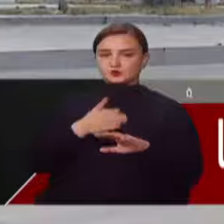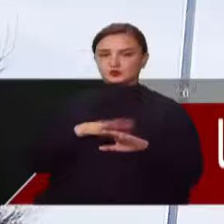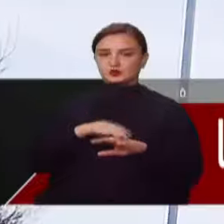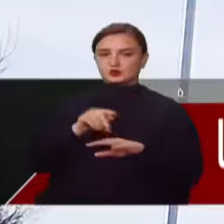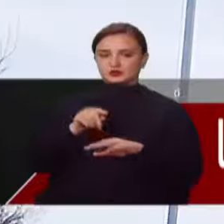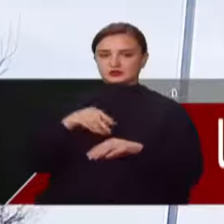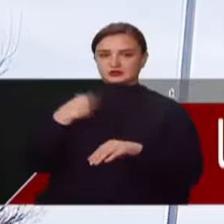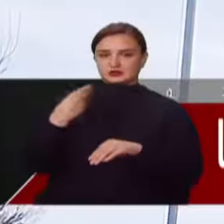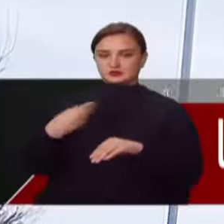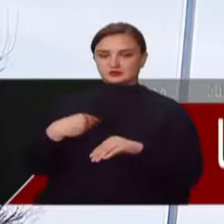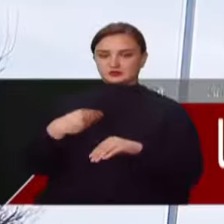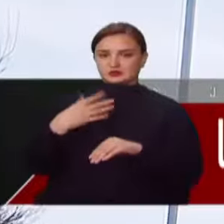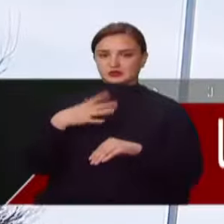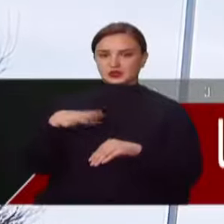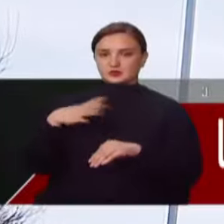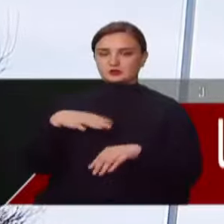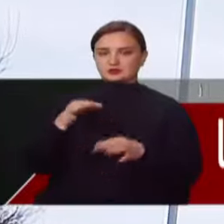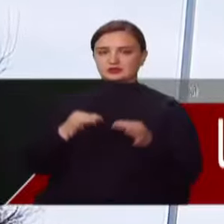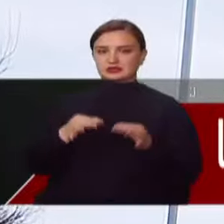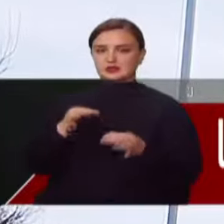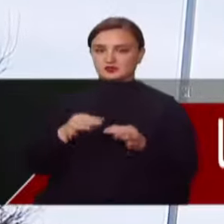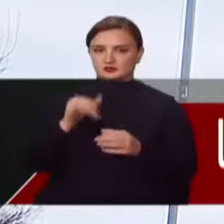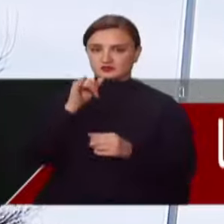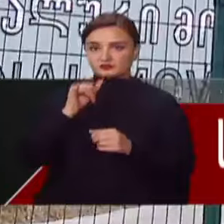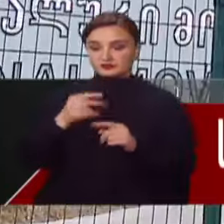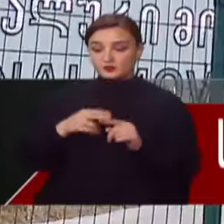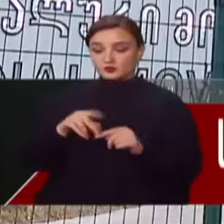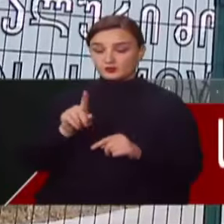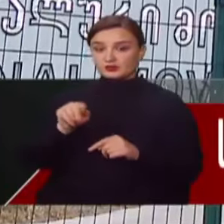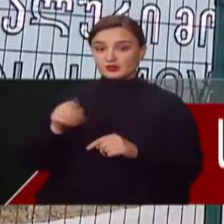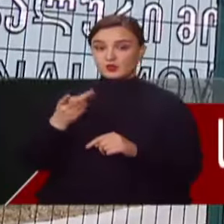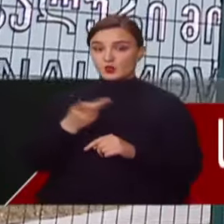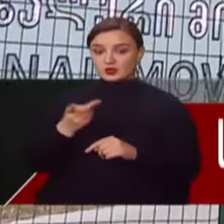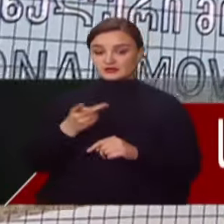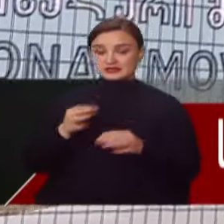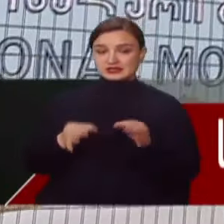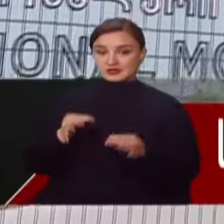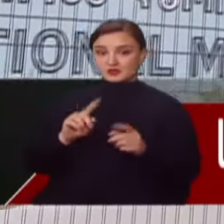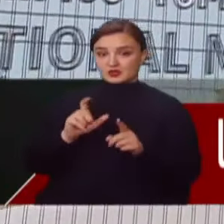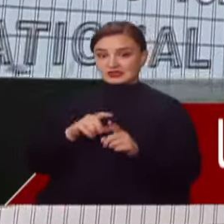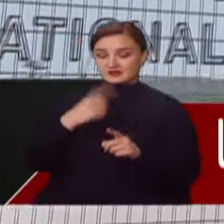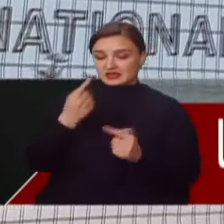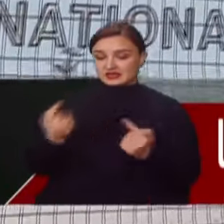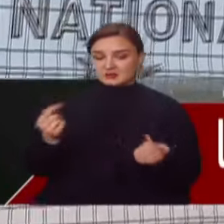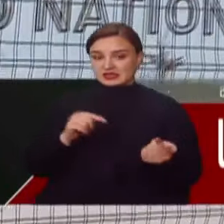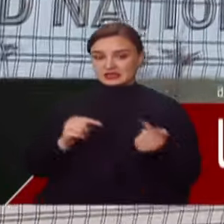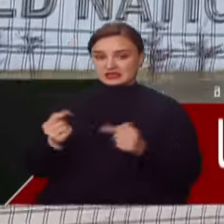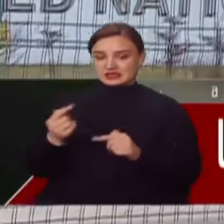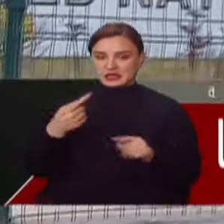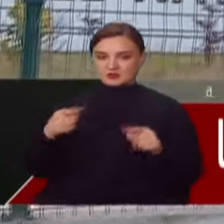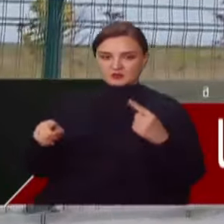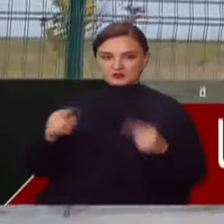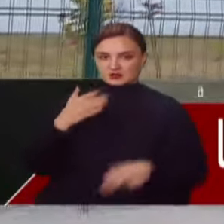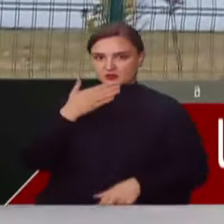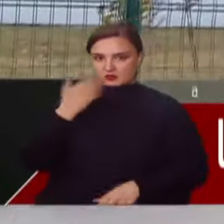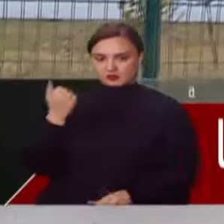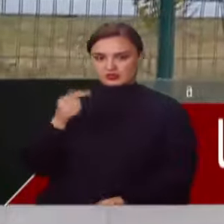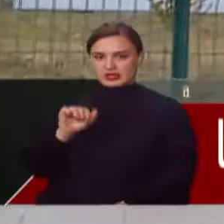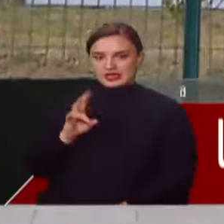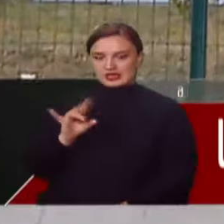დააყენონ სტრასბურგის და ქართული სასამართლოები, მიუხედავად იმისა, რომ ის რაც ამ ორმა სასამართლომ თქვა, ერთმანეთის გამომრიცხავი არ არის. თუმცა